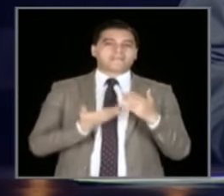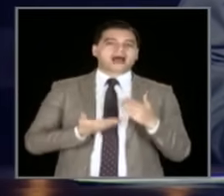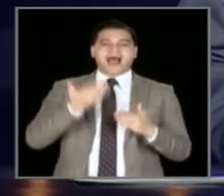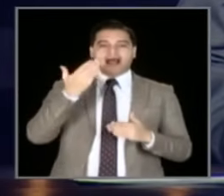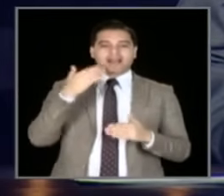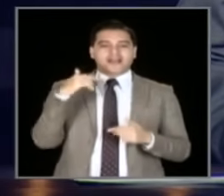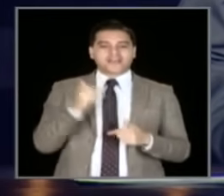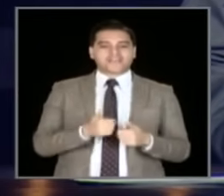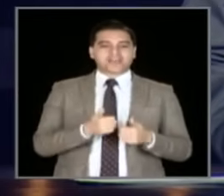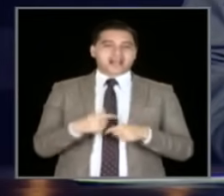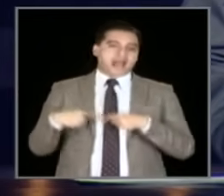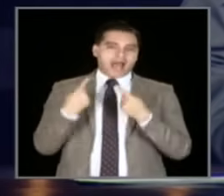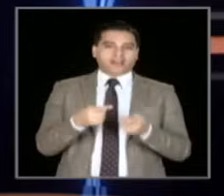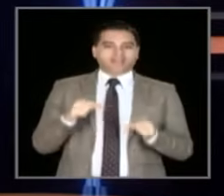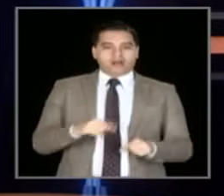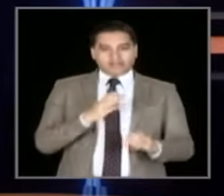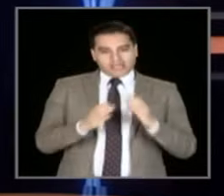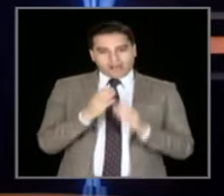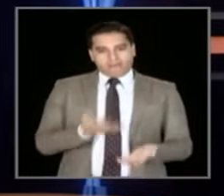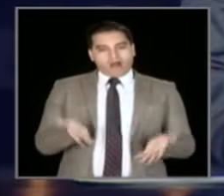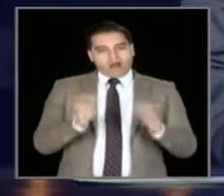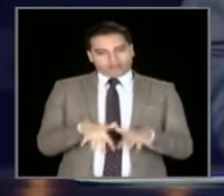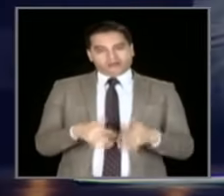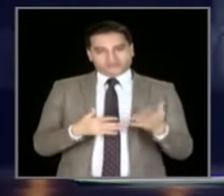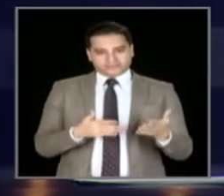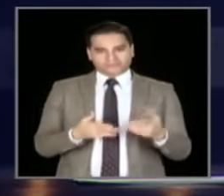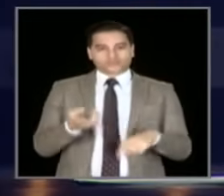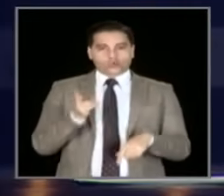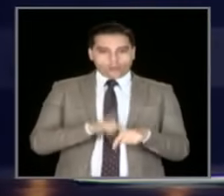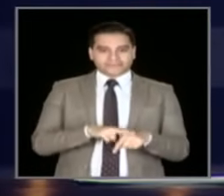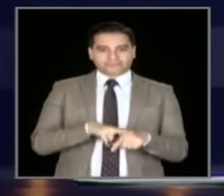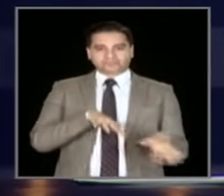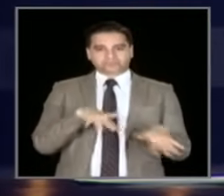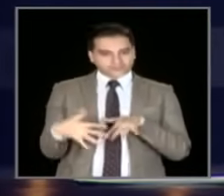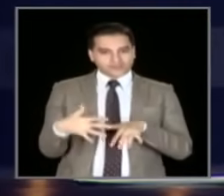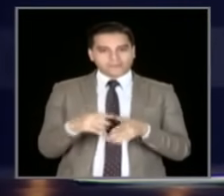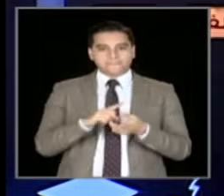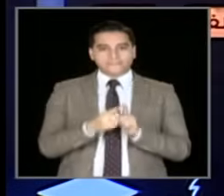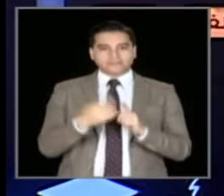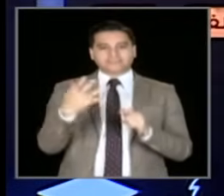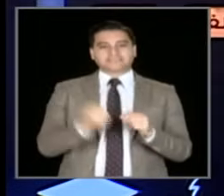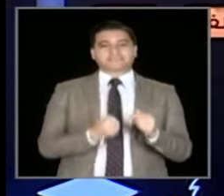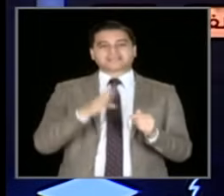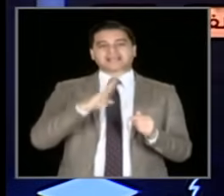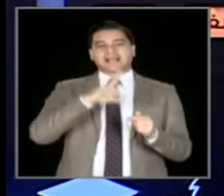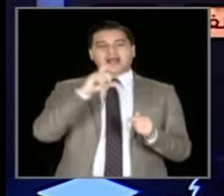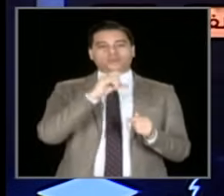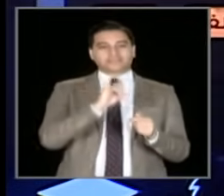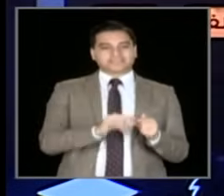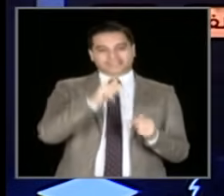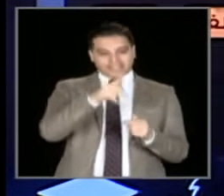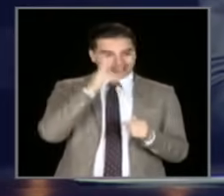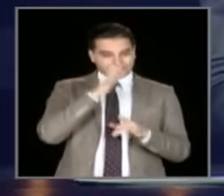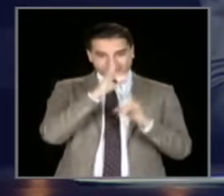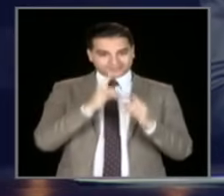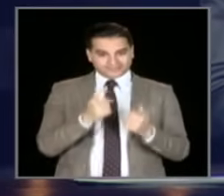سكور لحد النهاردة. الحمد لله. وكل ما بتتزنقوا بتروح تجيبوا كلاوديا. ازيك يا كلاوديا؟ الحمد